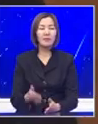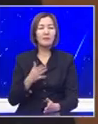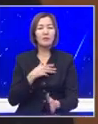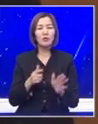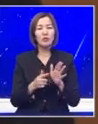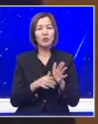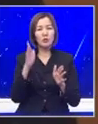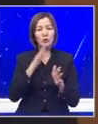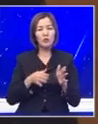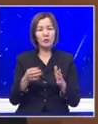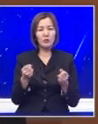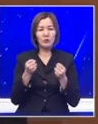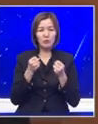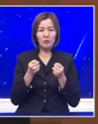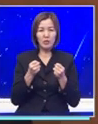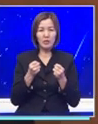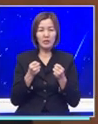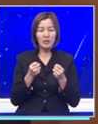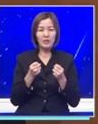Жетісу облысының спортшылары